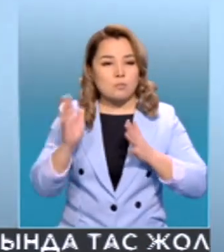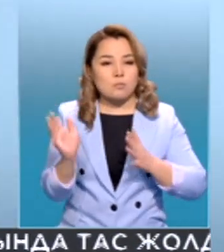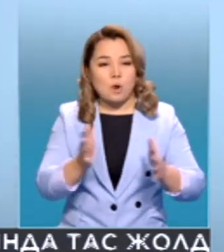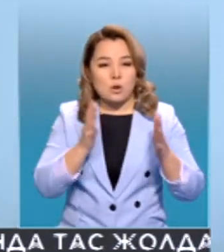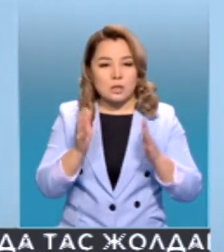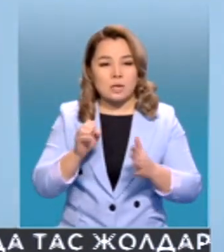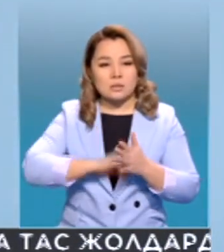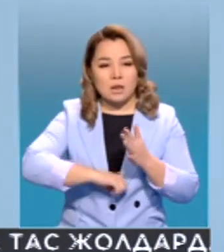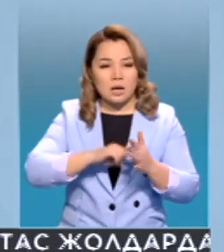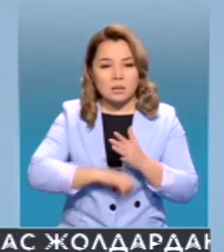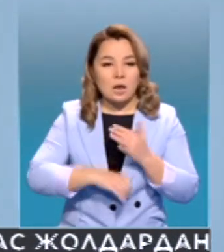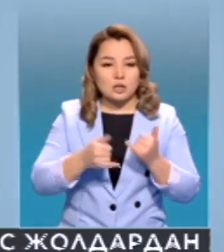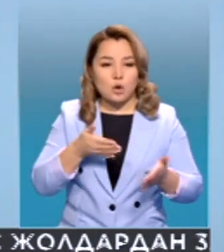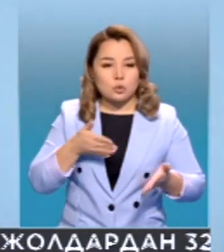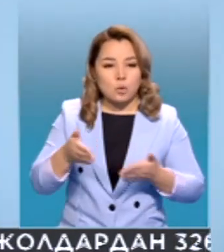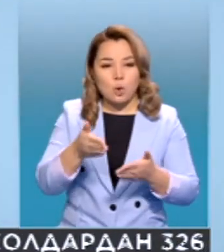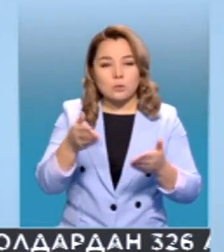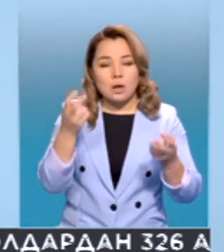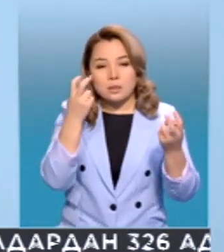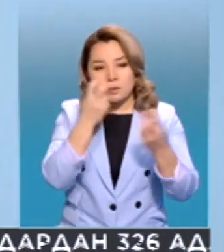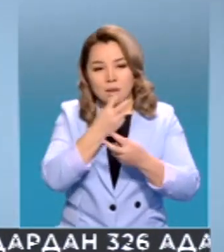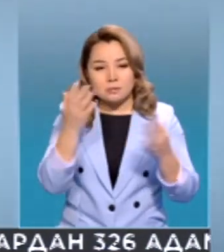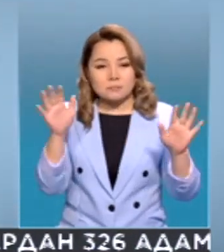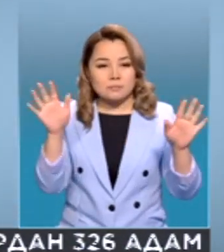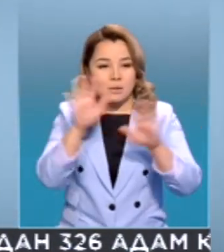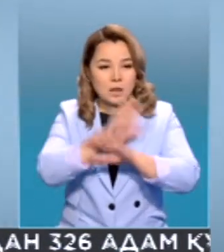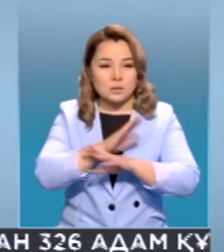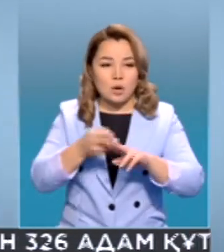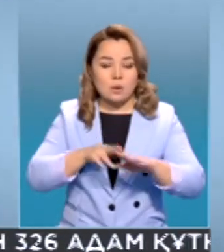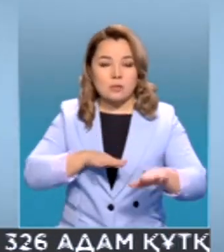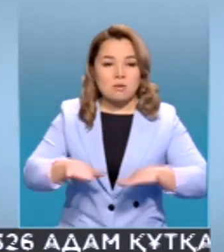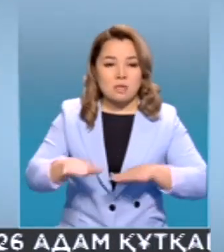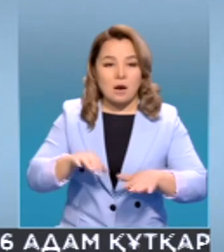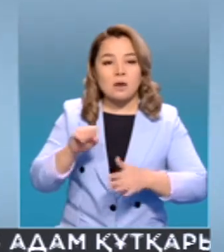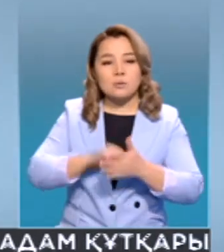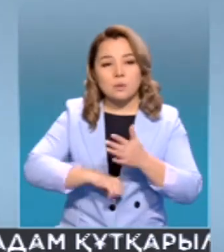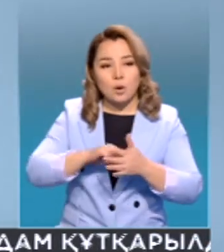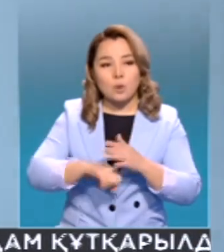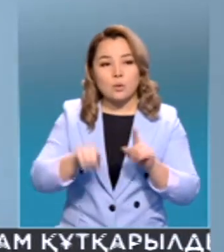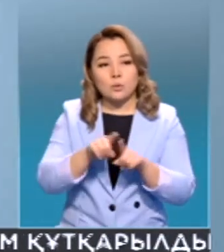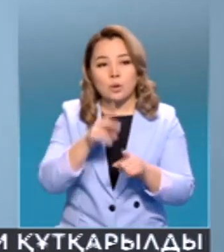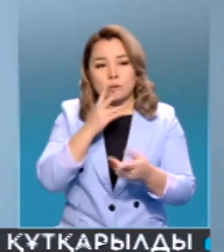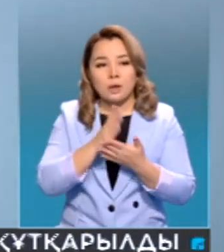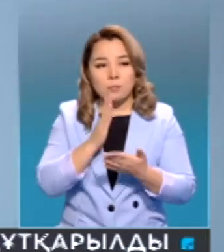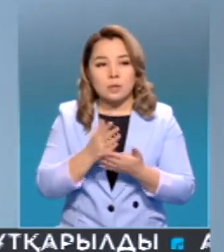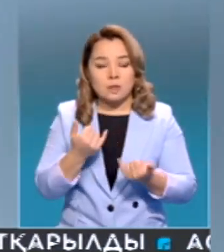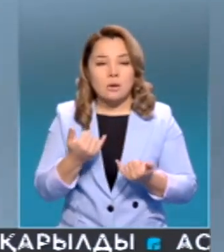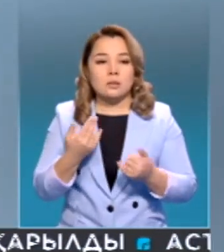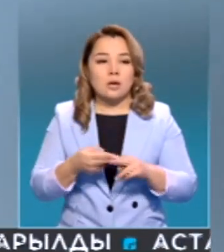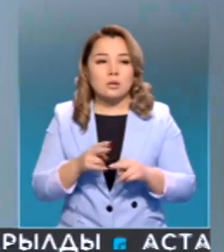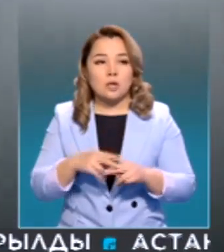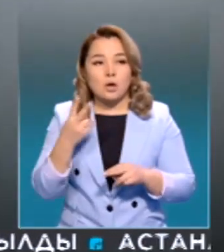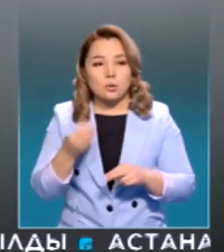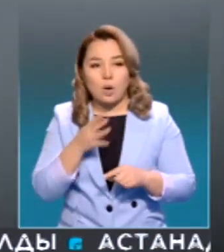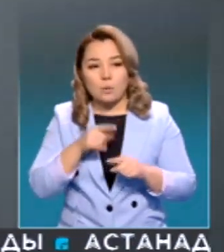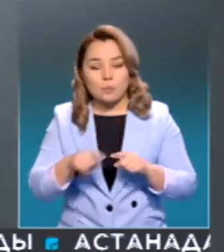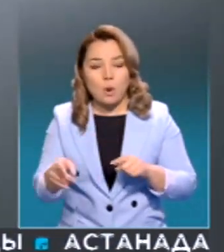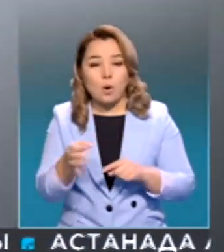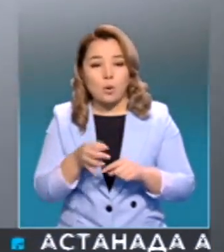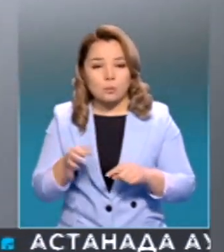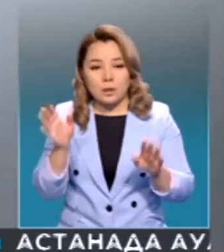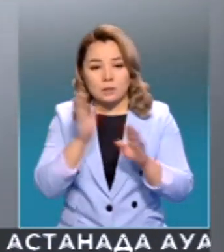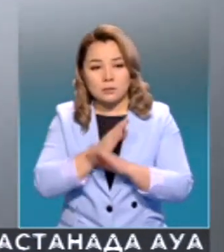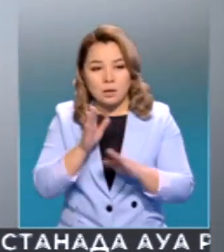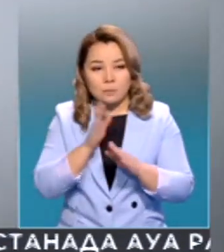соқты. Салдарынан жол дұрыс көрінбеген. Мұнан бөлек тайғақта апатқа себеп болуы мүмкін. Соңғы 2 күн бойы облыста ауа